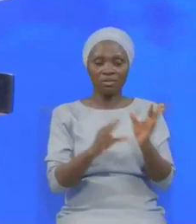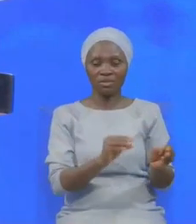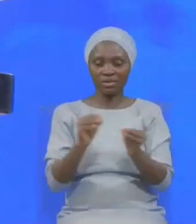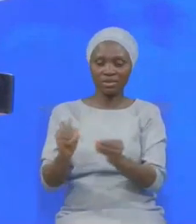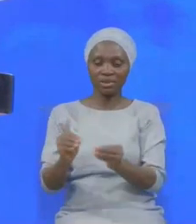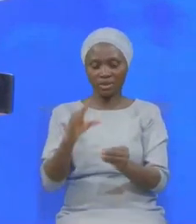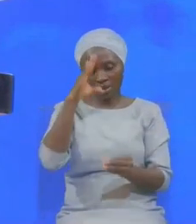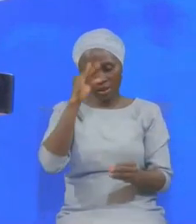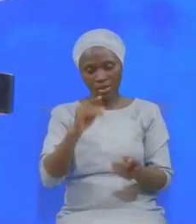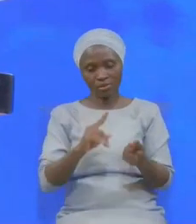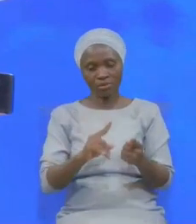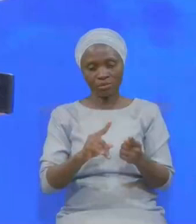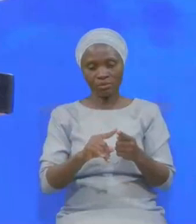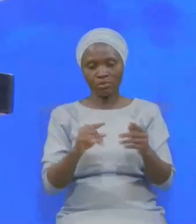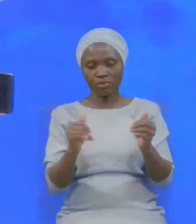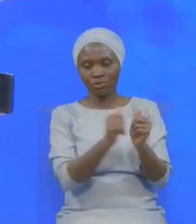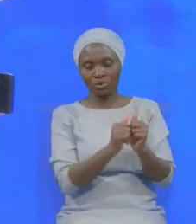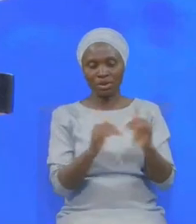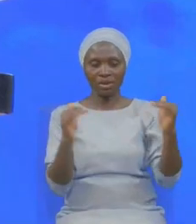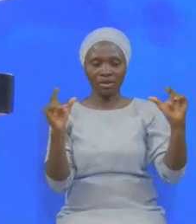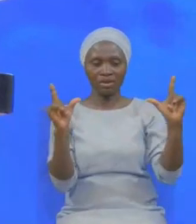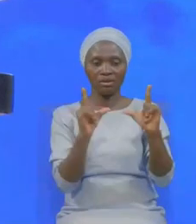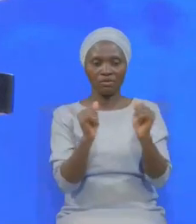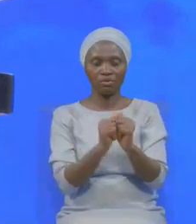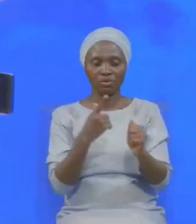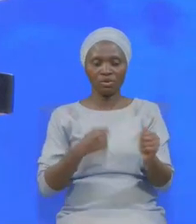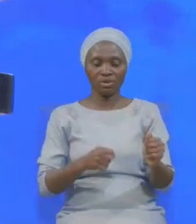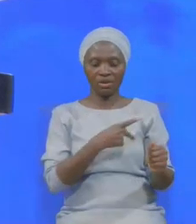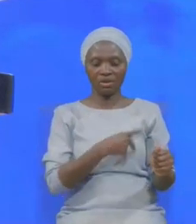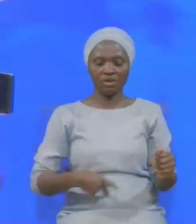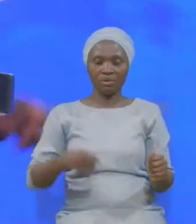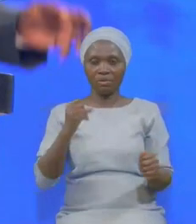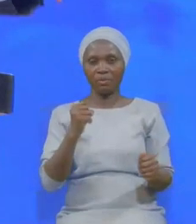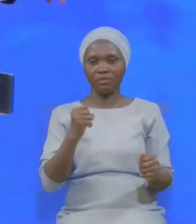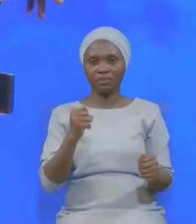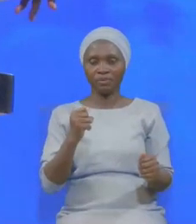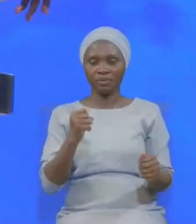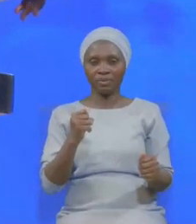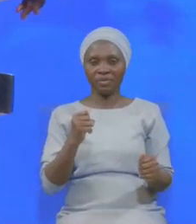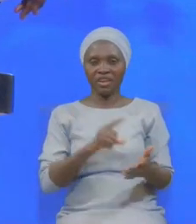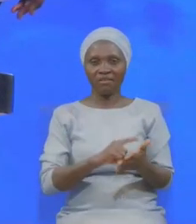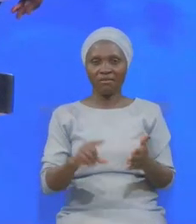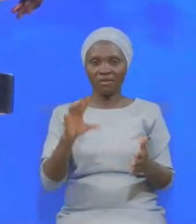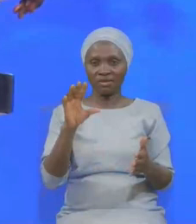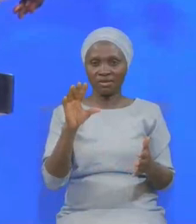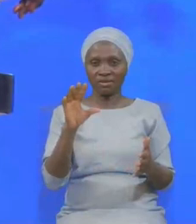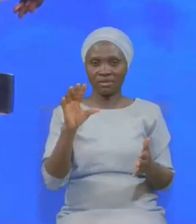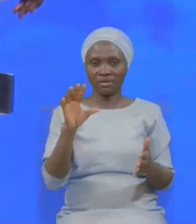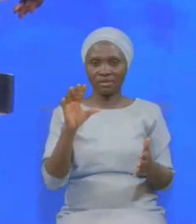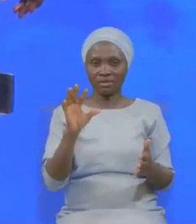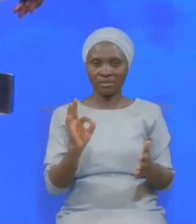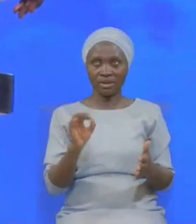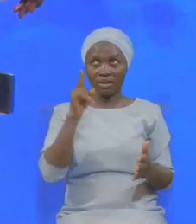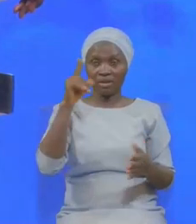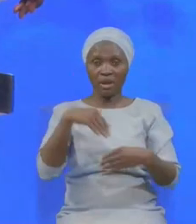Avec les grands de son peuple. Verset 9. Il donne une